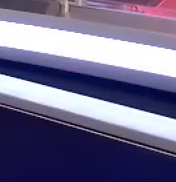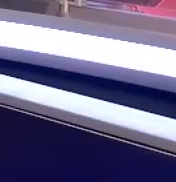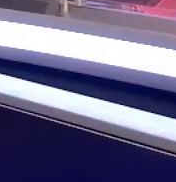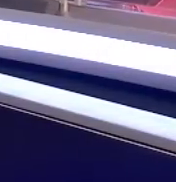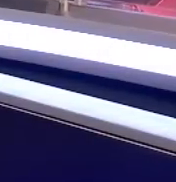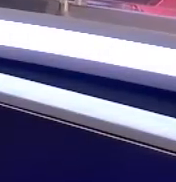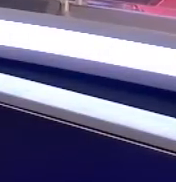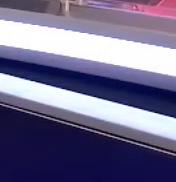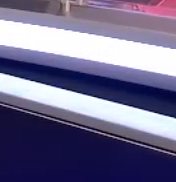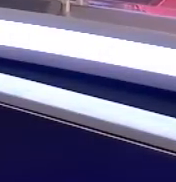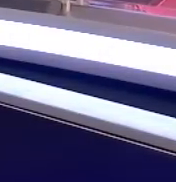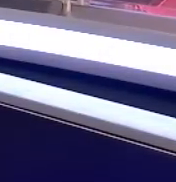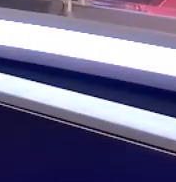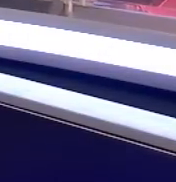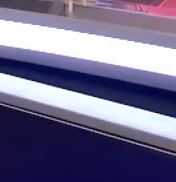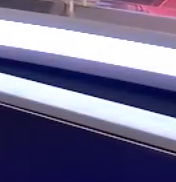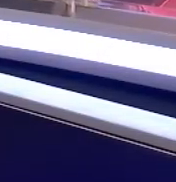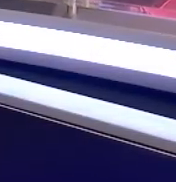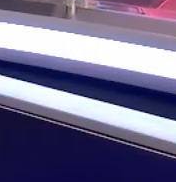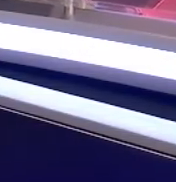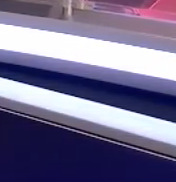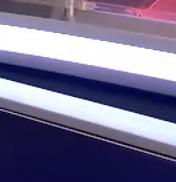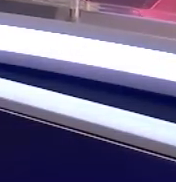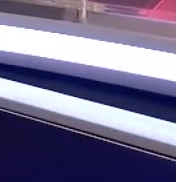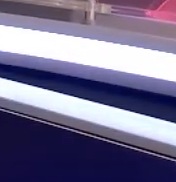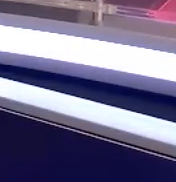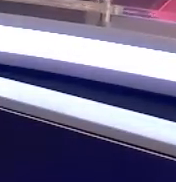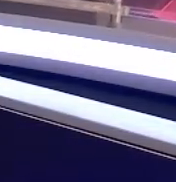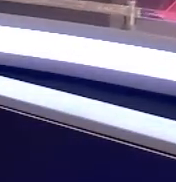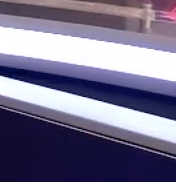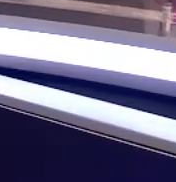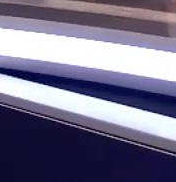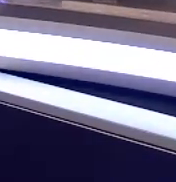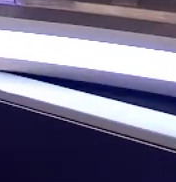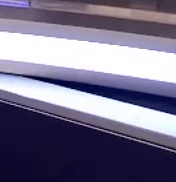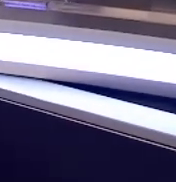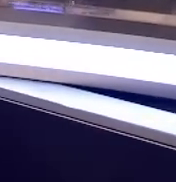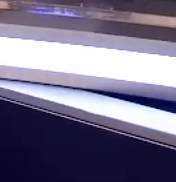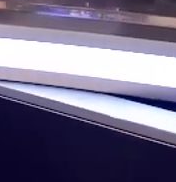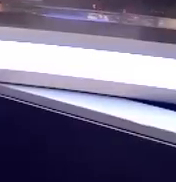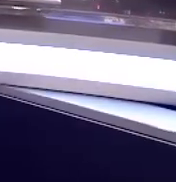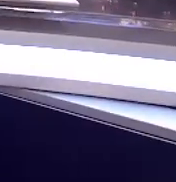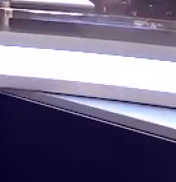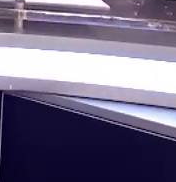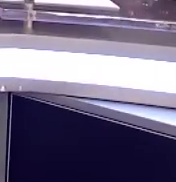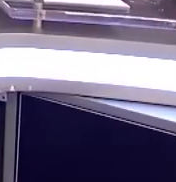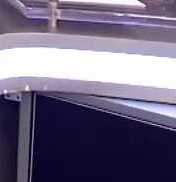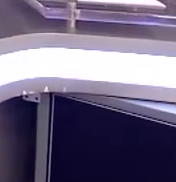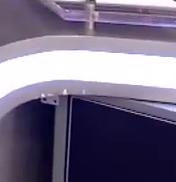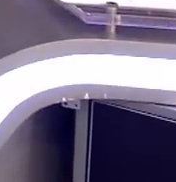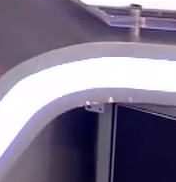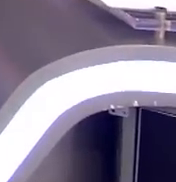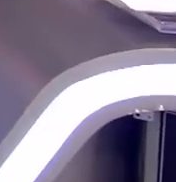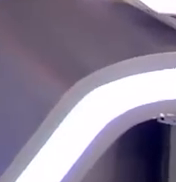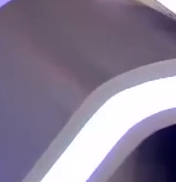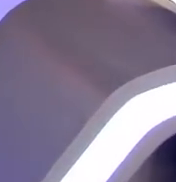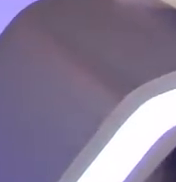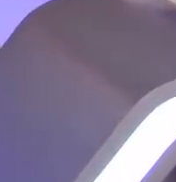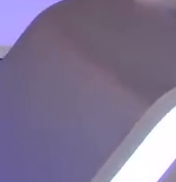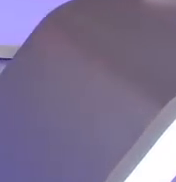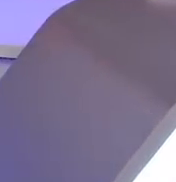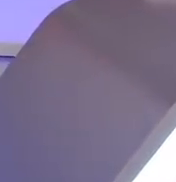Ito po nawawalang deep sea submersible na Titan, punong-puno po ng kontradiksyon. Bakit po? Sa isang banda, isa raw po ito